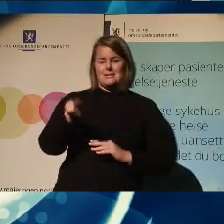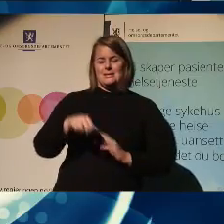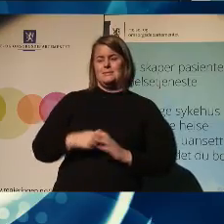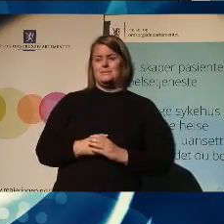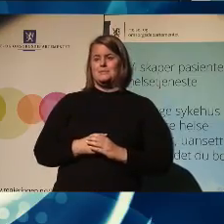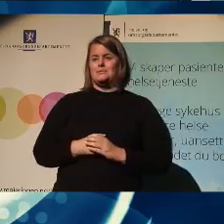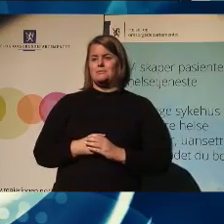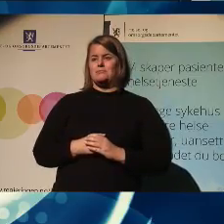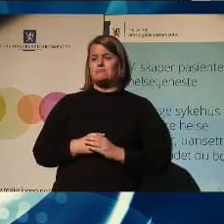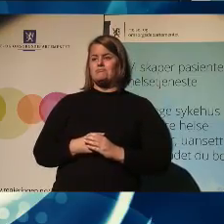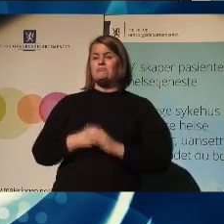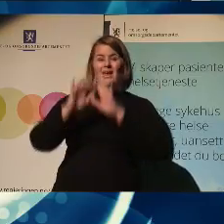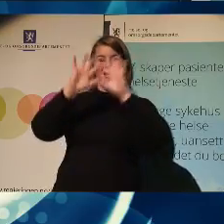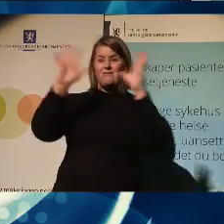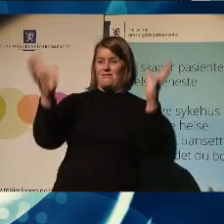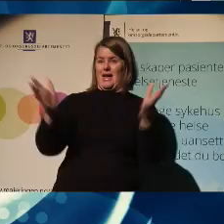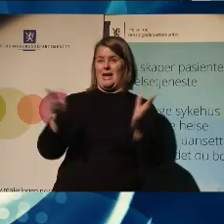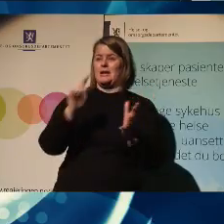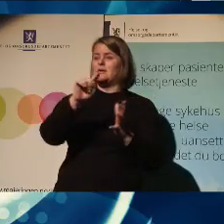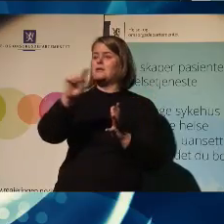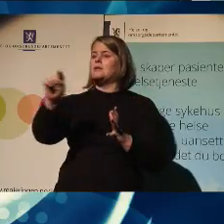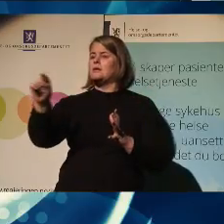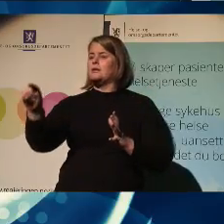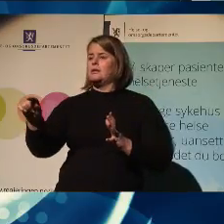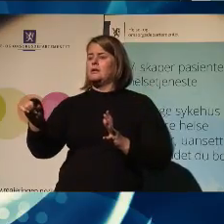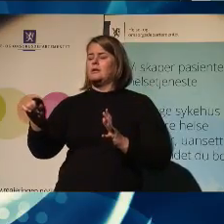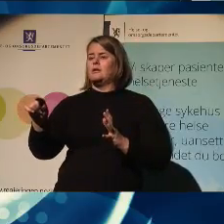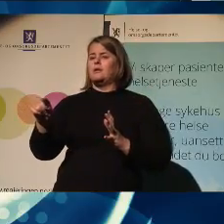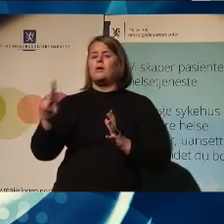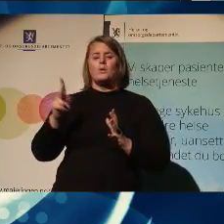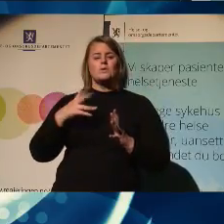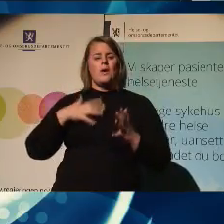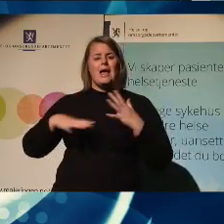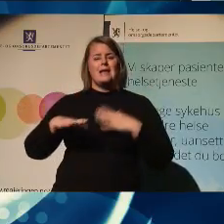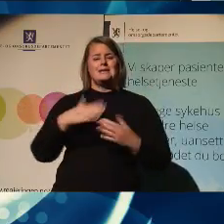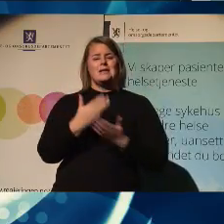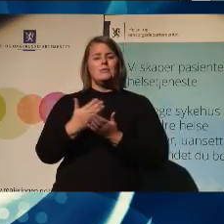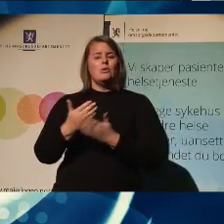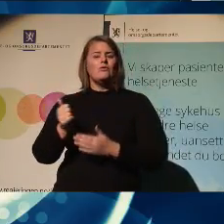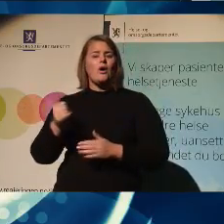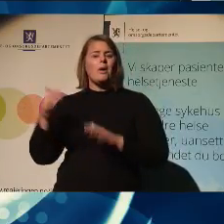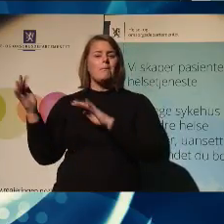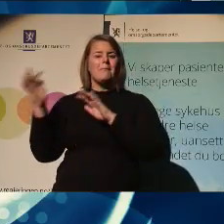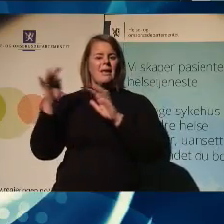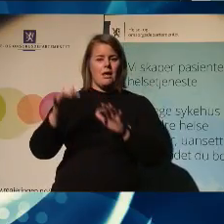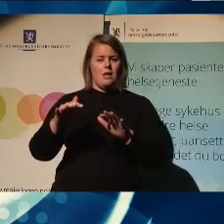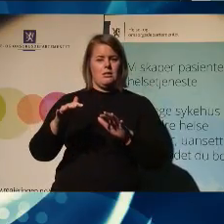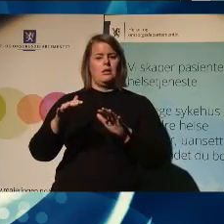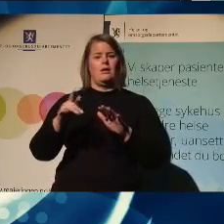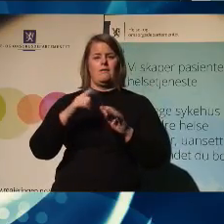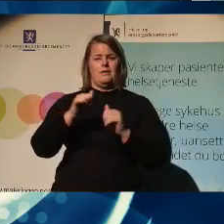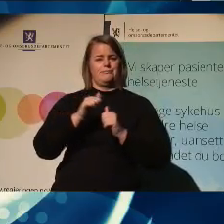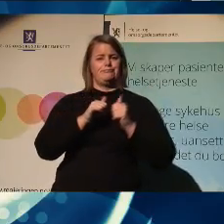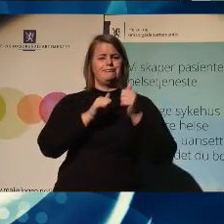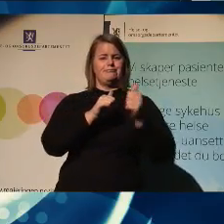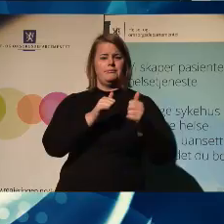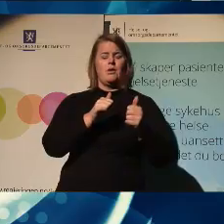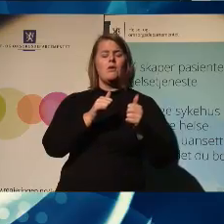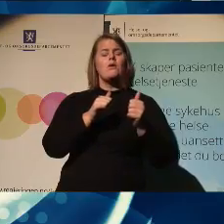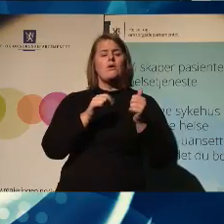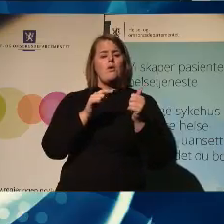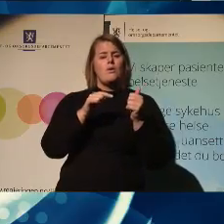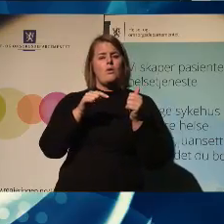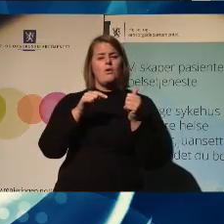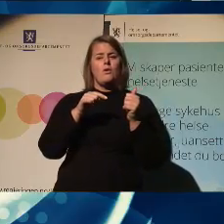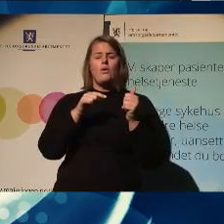Globalt sett så det også en stor føring på helsetilbudet for migranter, og det blitt jobbet inn som ett av